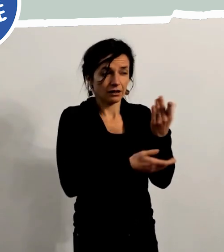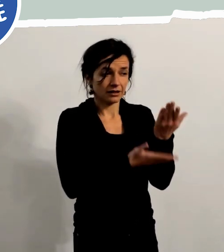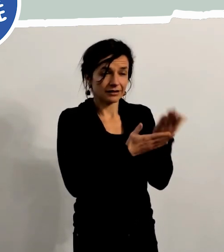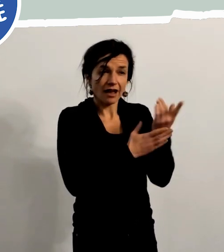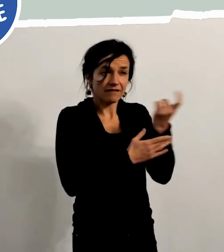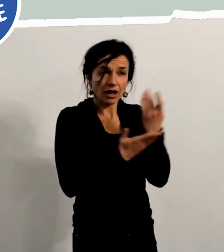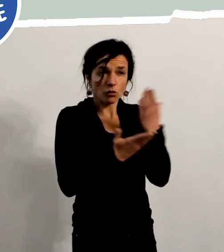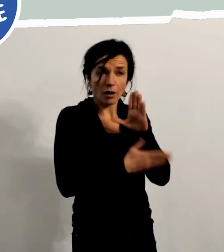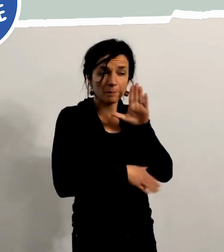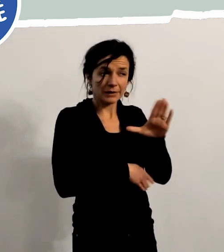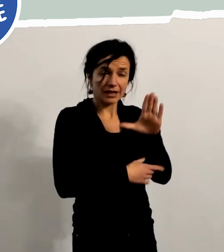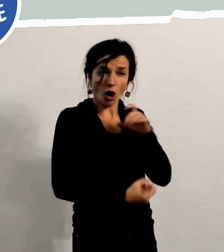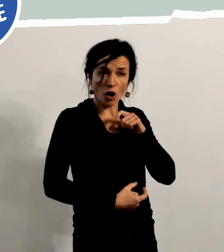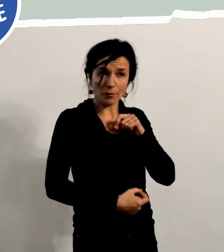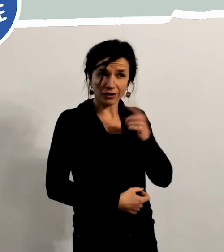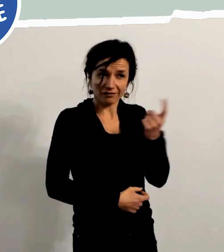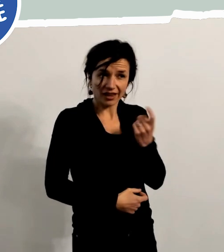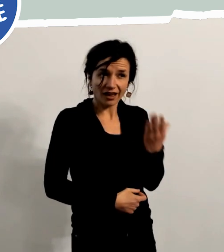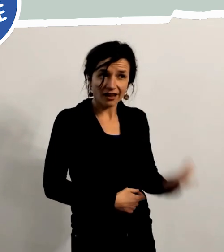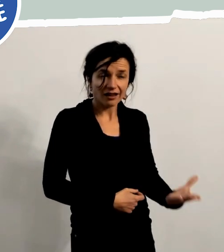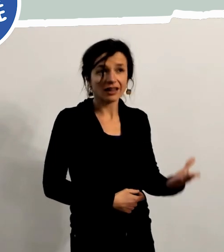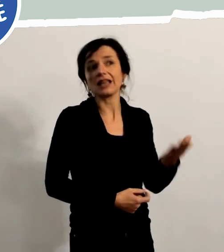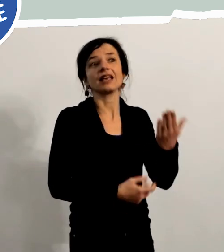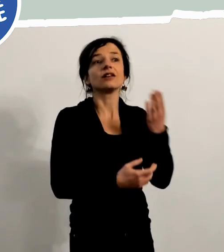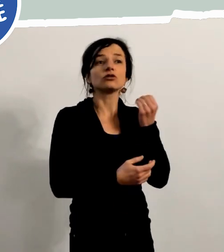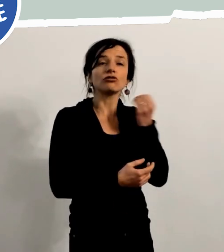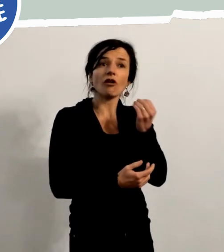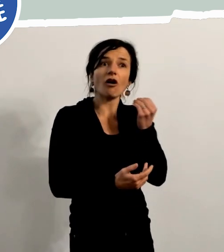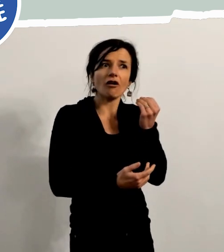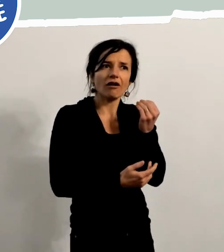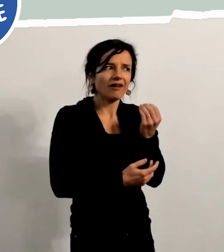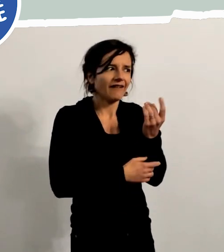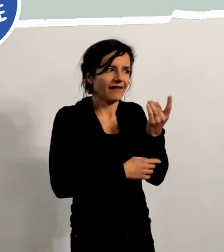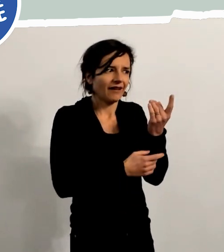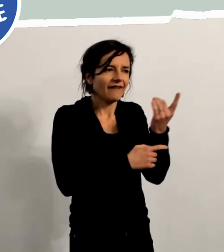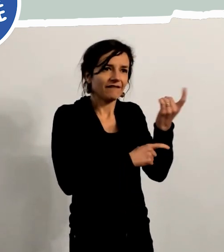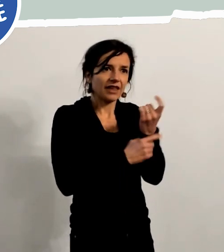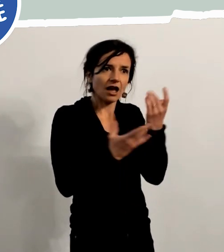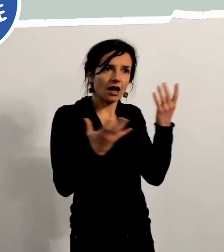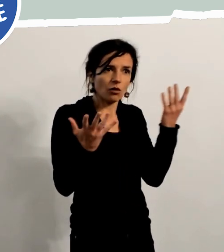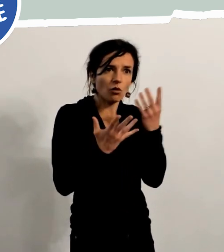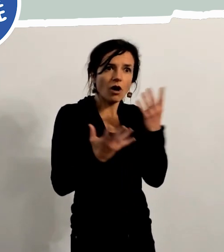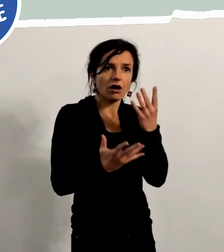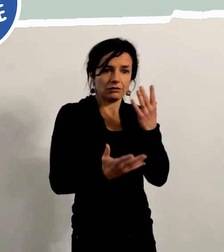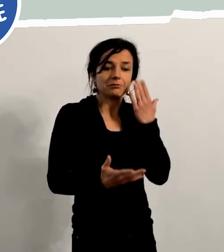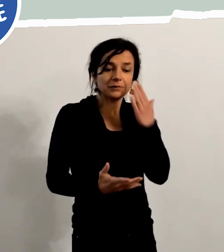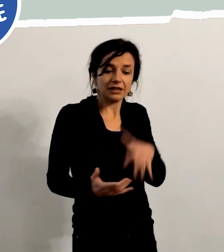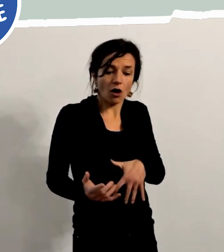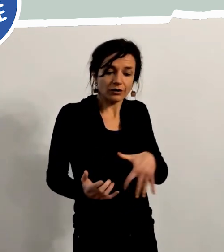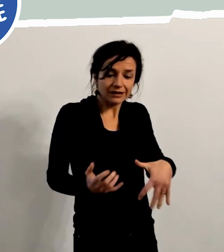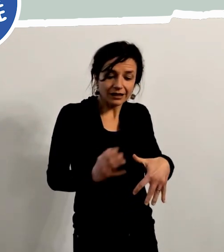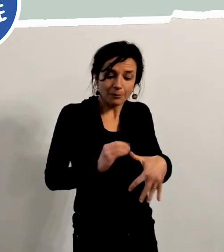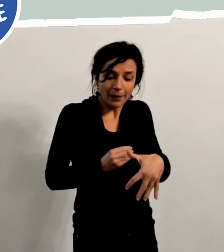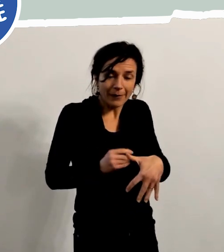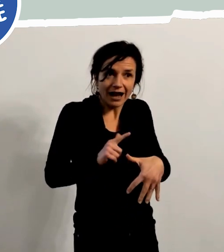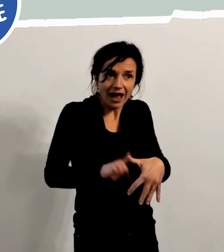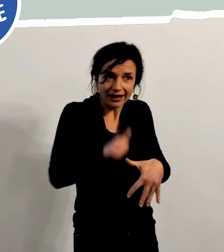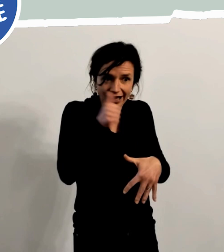qui sont hormonodépendantes et qui se mettent en place pendant la vie intra-utérine. Donc c'est pour ça qu'on pense que, pour les petits garçons en tout cas,